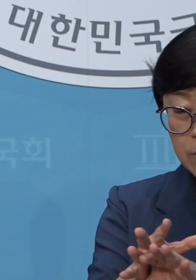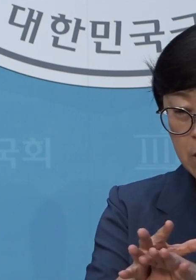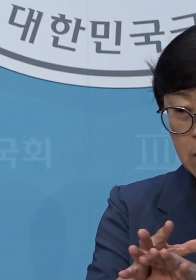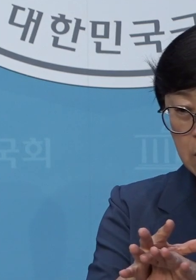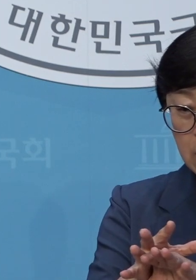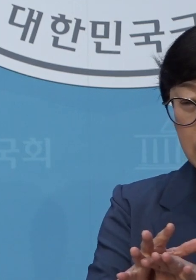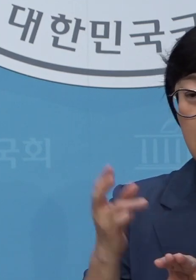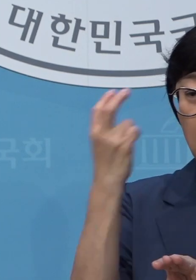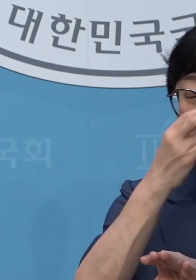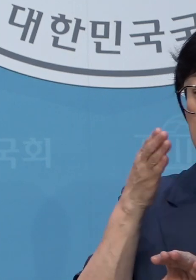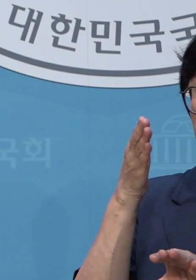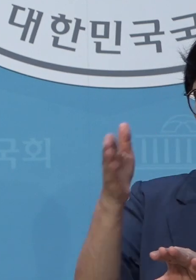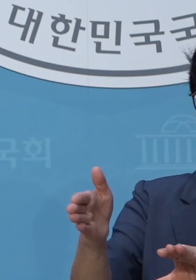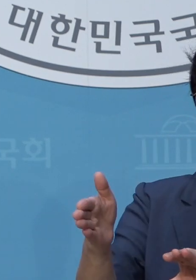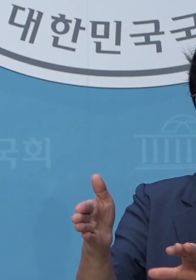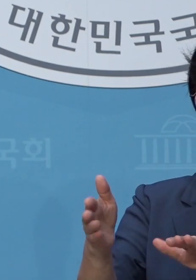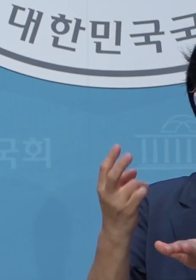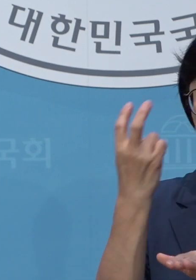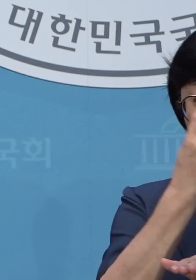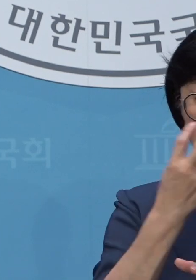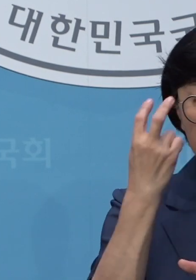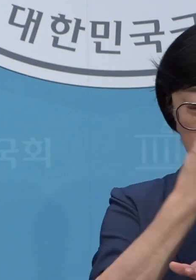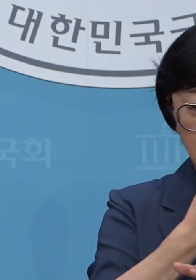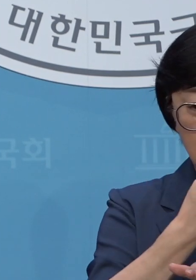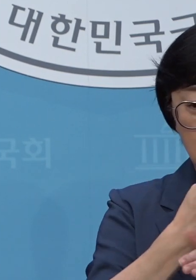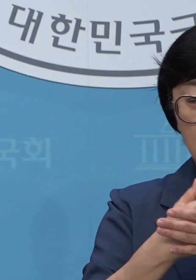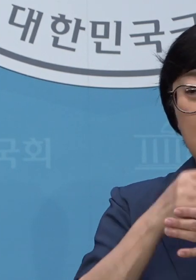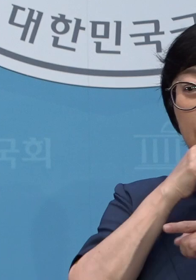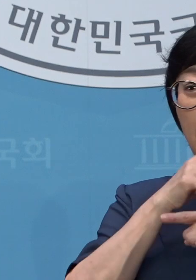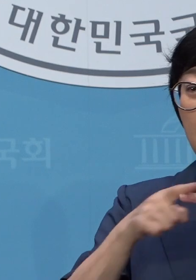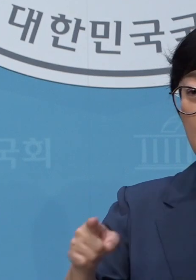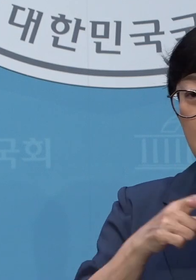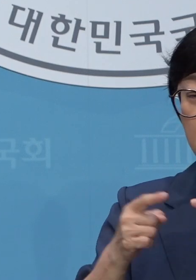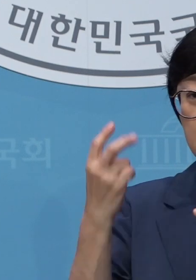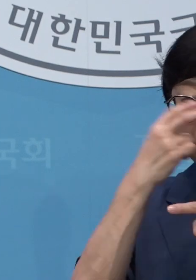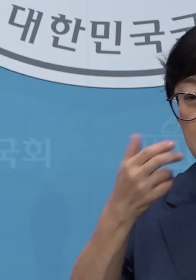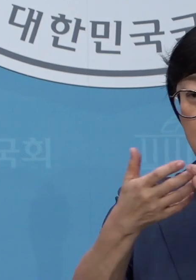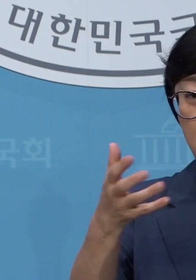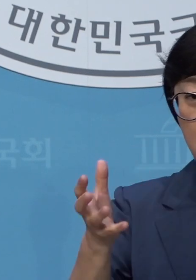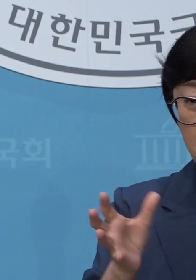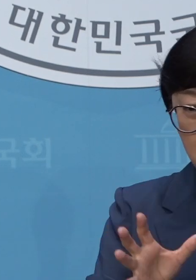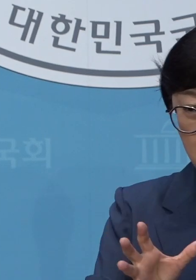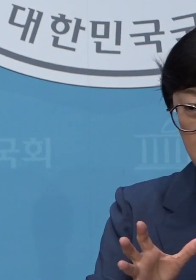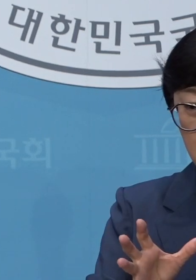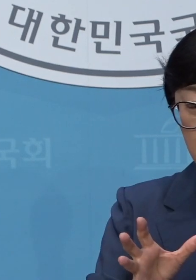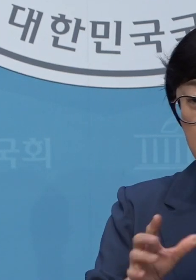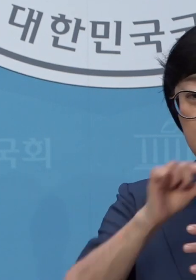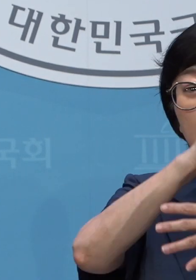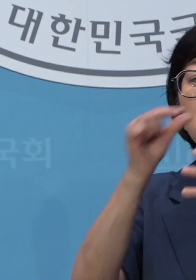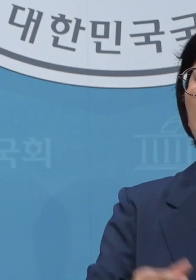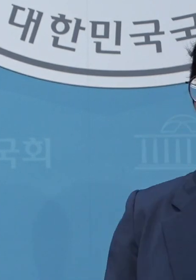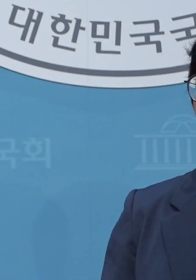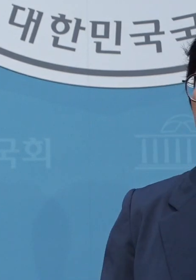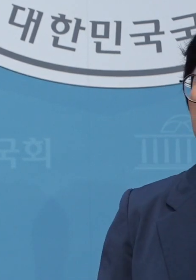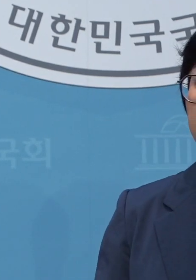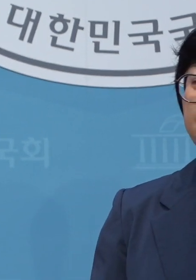관리 전문요원의 심사와 기록물 평가심의회의 심의를 거쳐야 합니다.